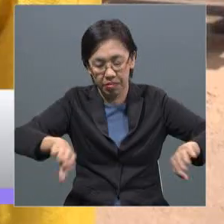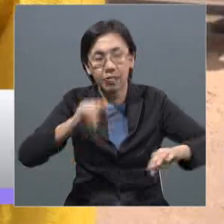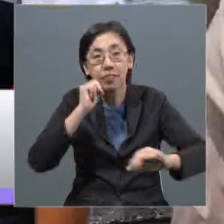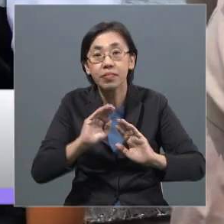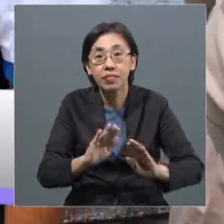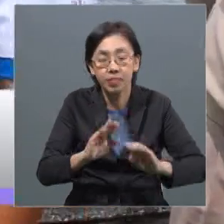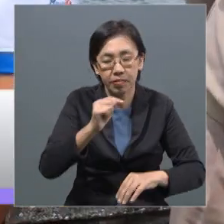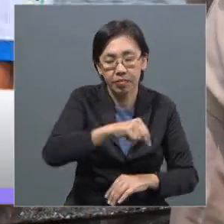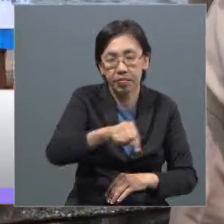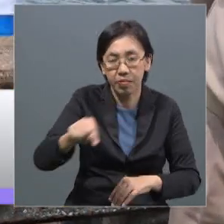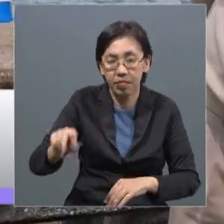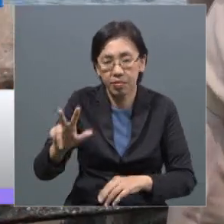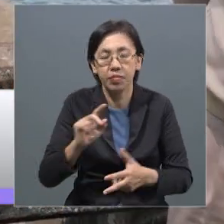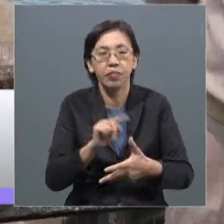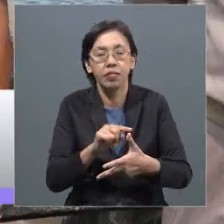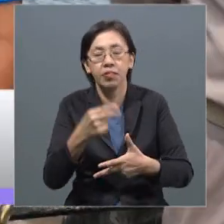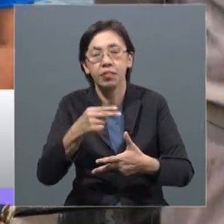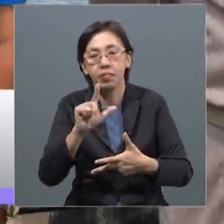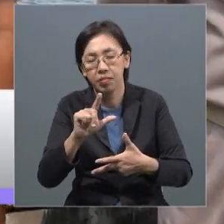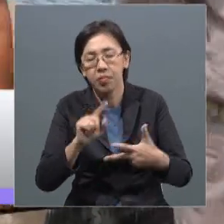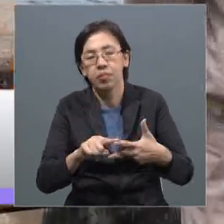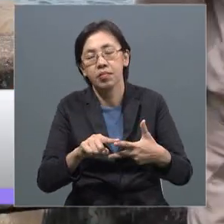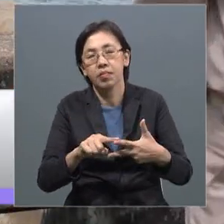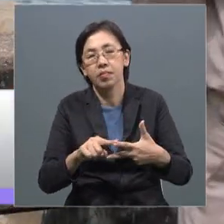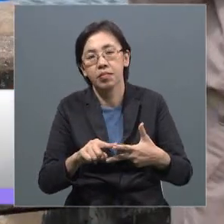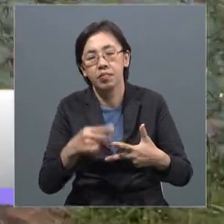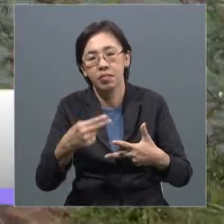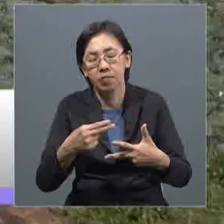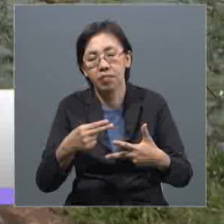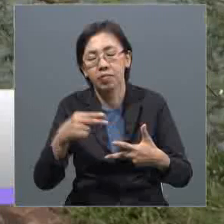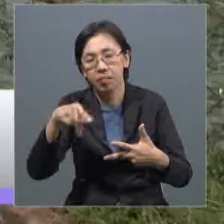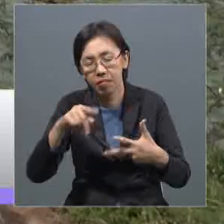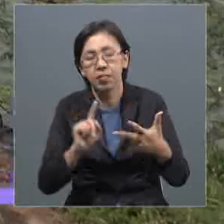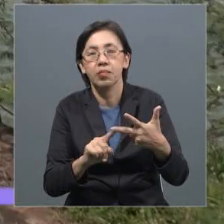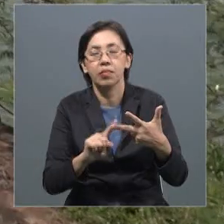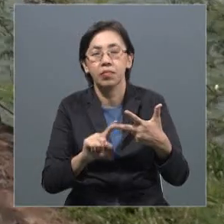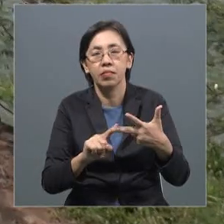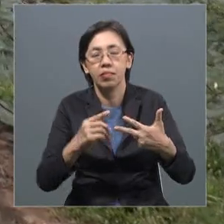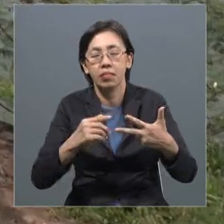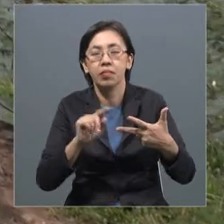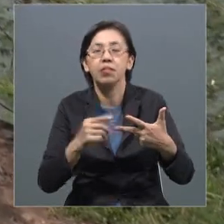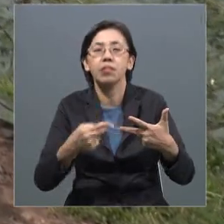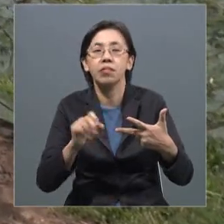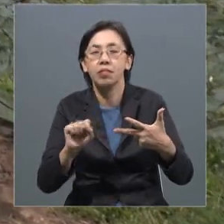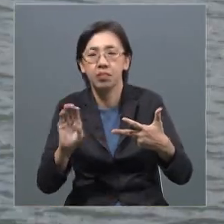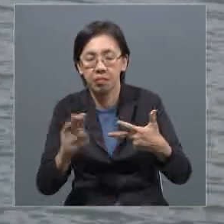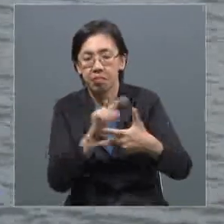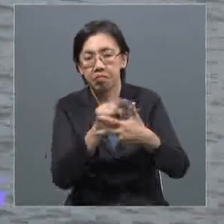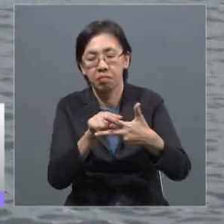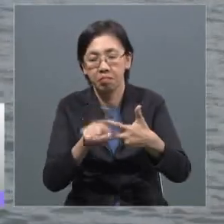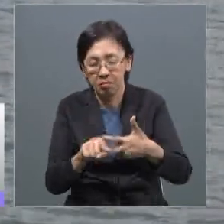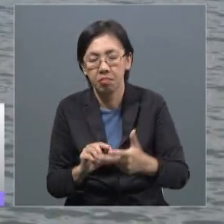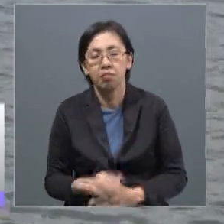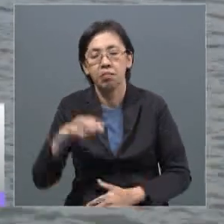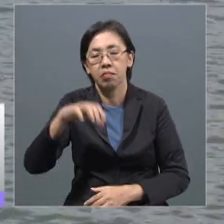ทั้ง 3 3แห่งได้แก่อ่างเก็บน้ำห้วยลิงโจรอ่างเก็บน้ำห้วยโพงตอนบนและอ่างเก็บน้ำห้วยแสบกโดยสำนักชลประธาน